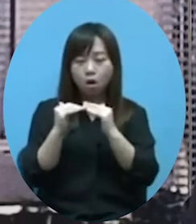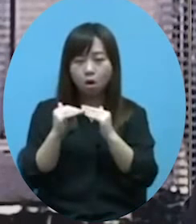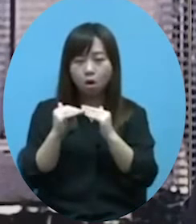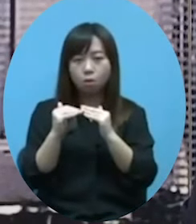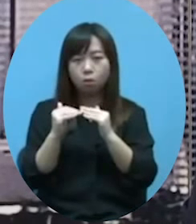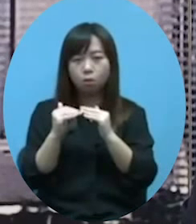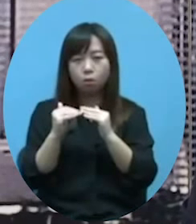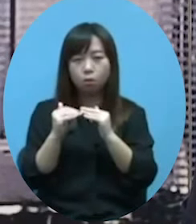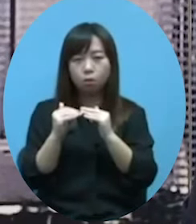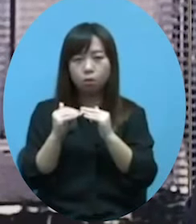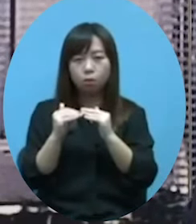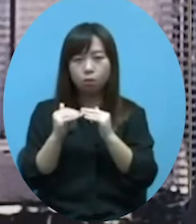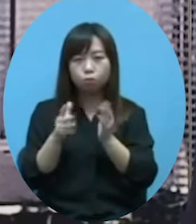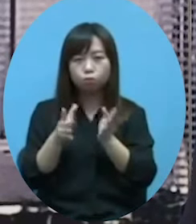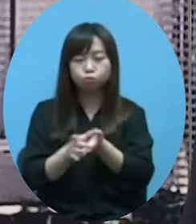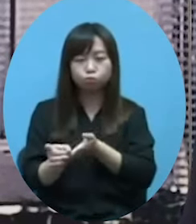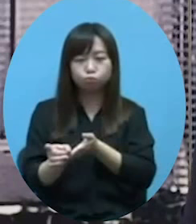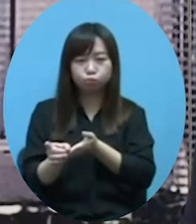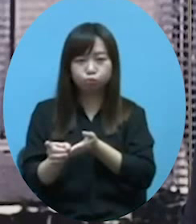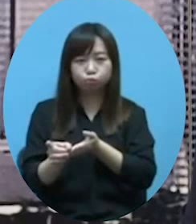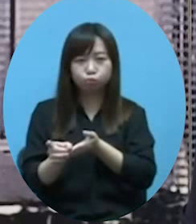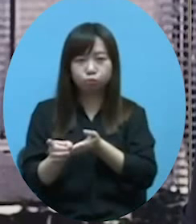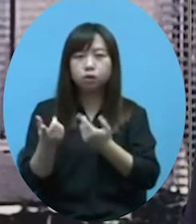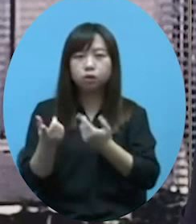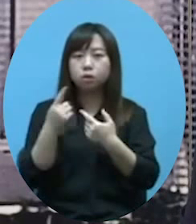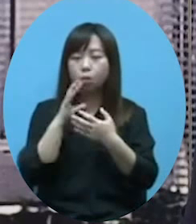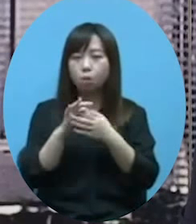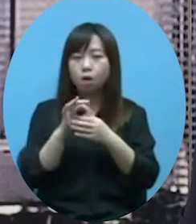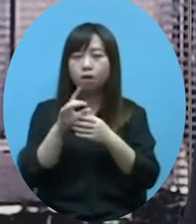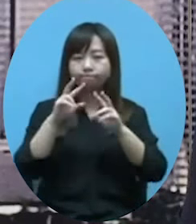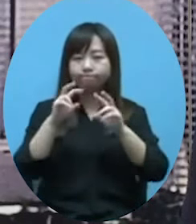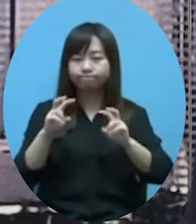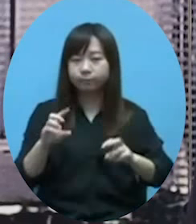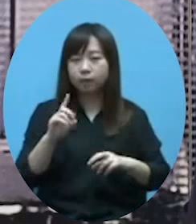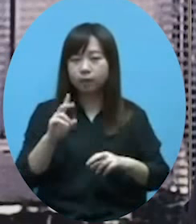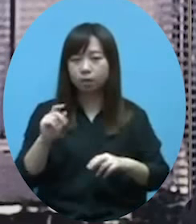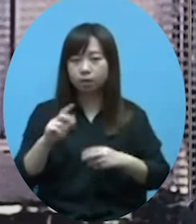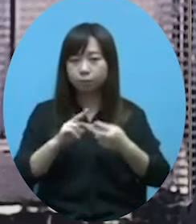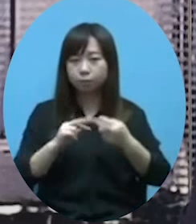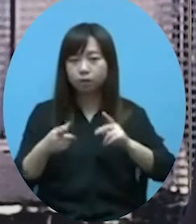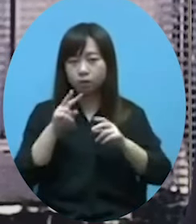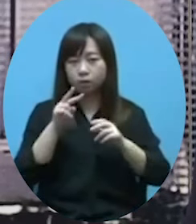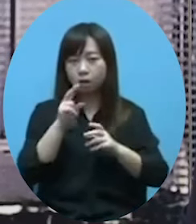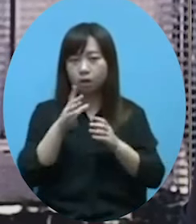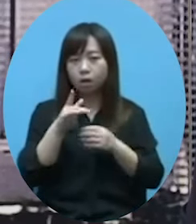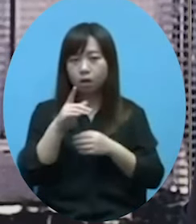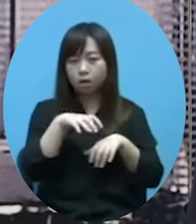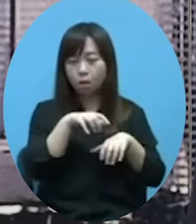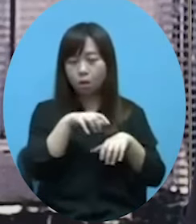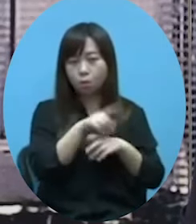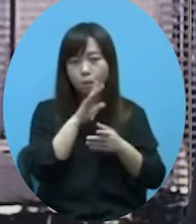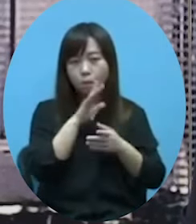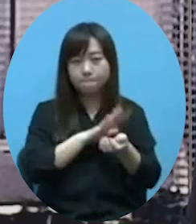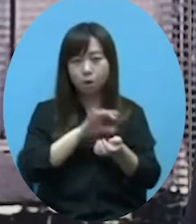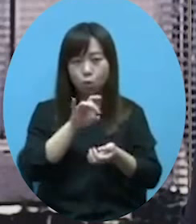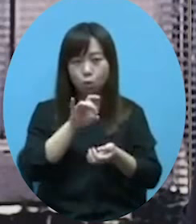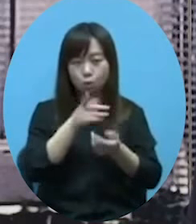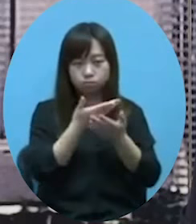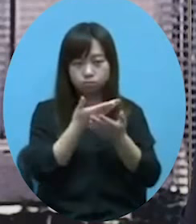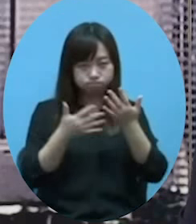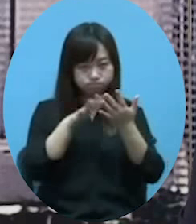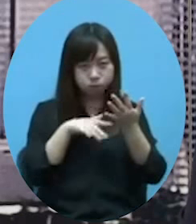專家亦都做一個基因的分析我們來看看這個9隻病毒的基因